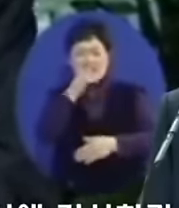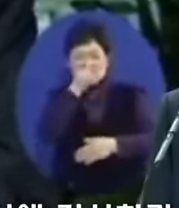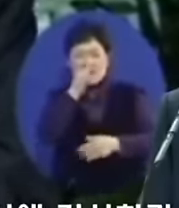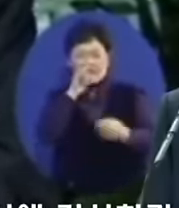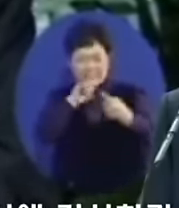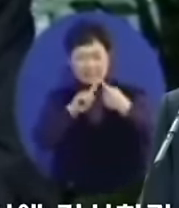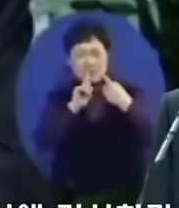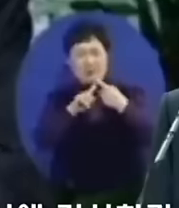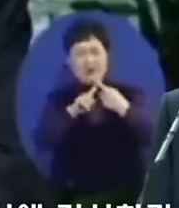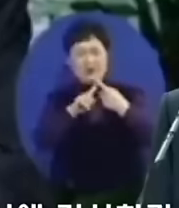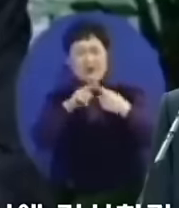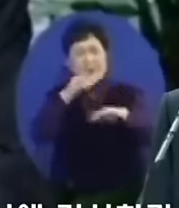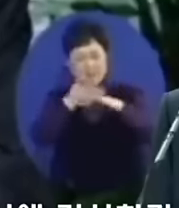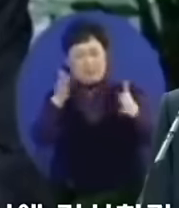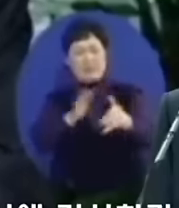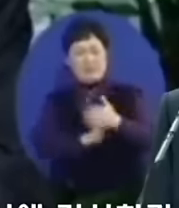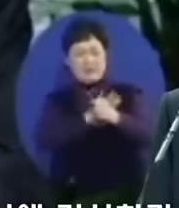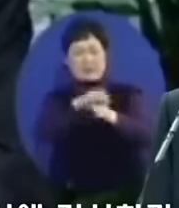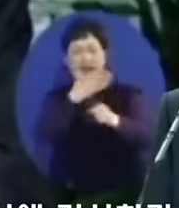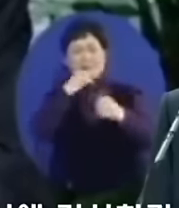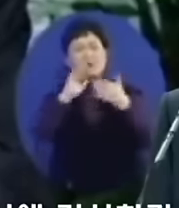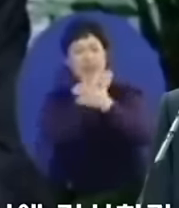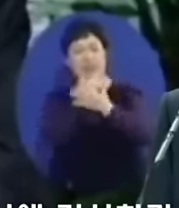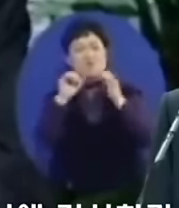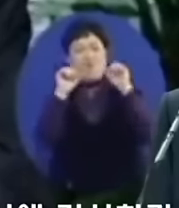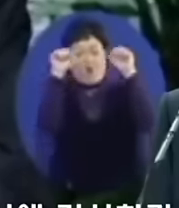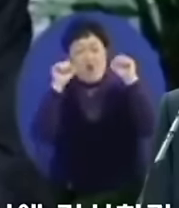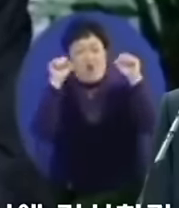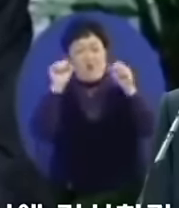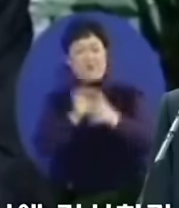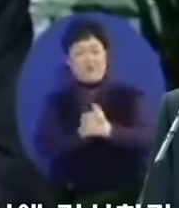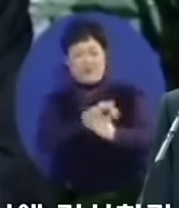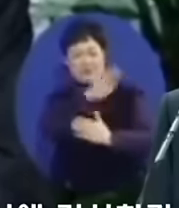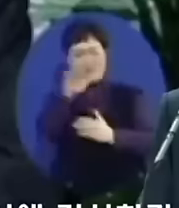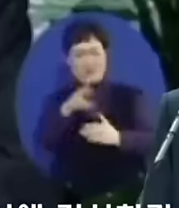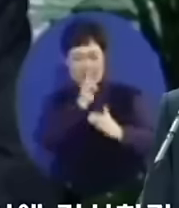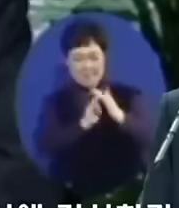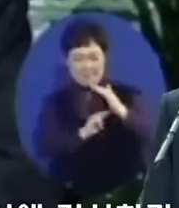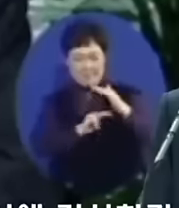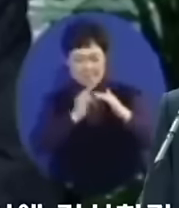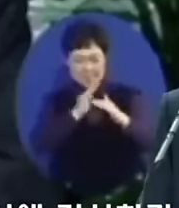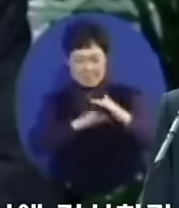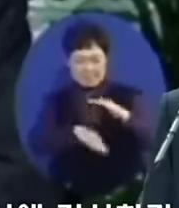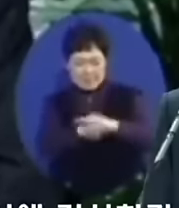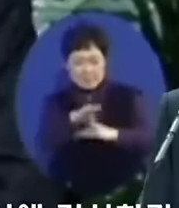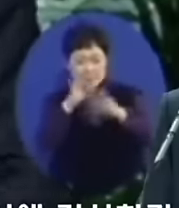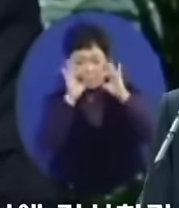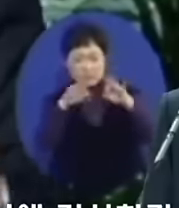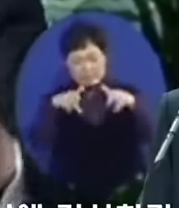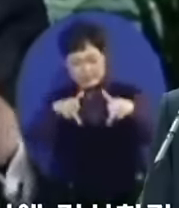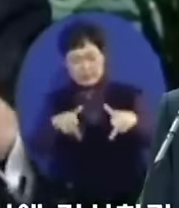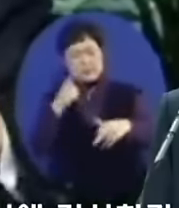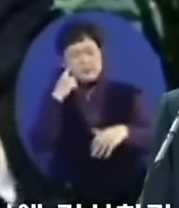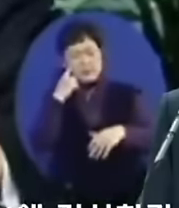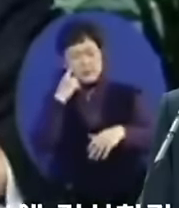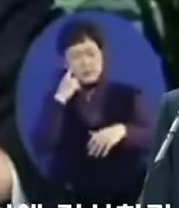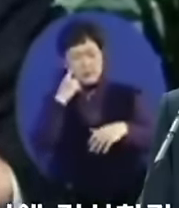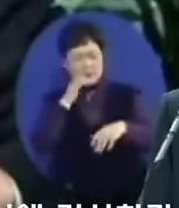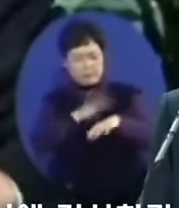되는 것입니다. 사랑과 행복 나누기 운동의 우리가 비디오에서 장애자들을 보지요. 온 팔이